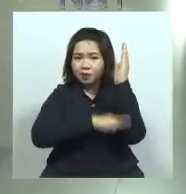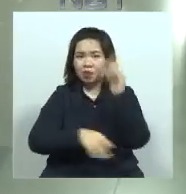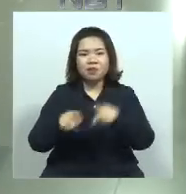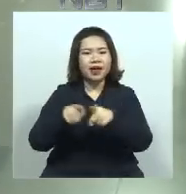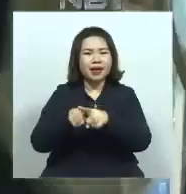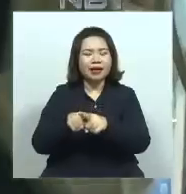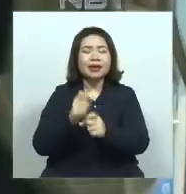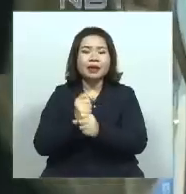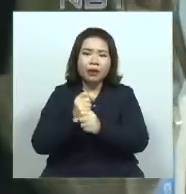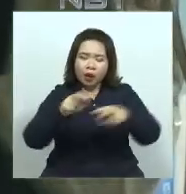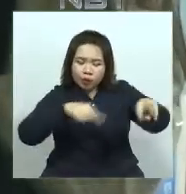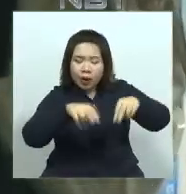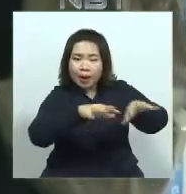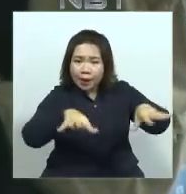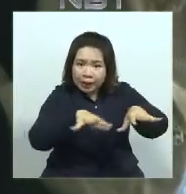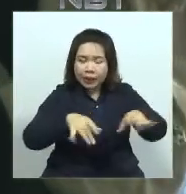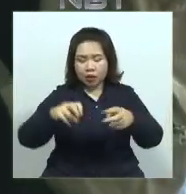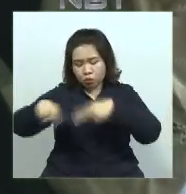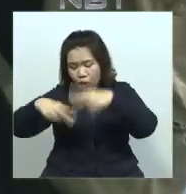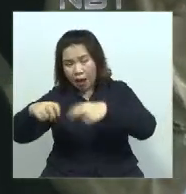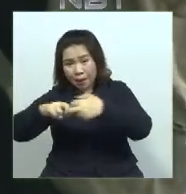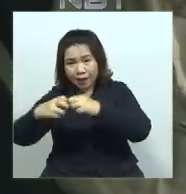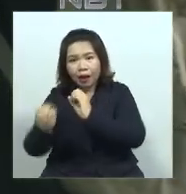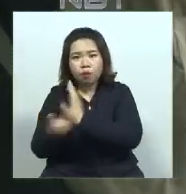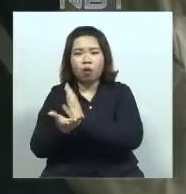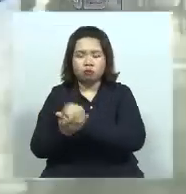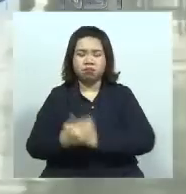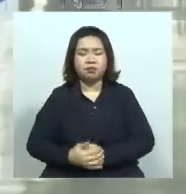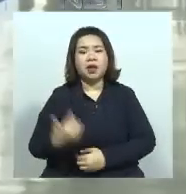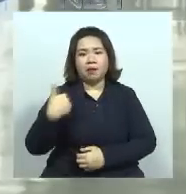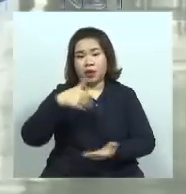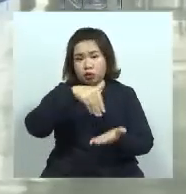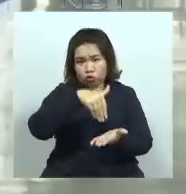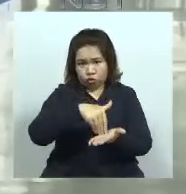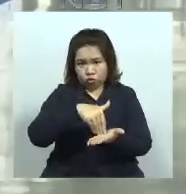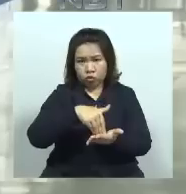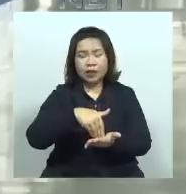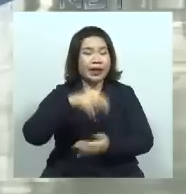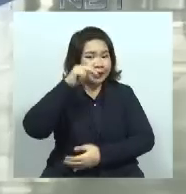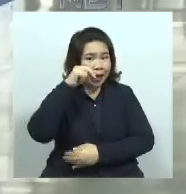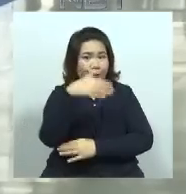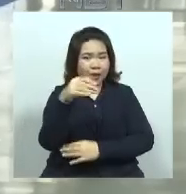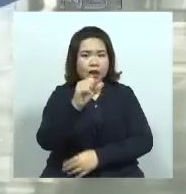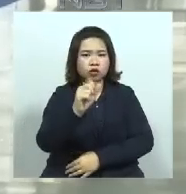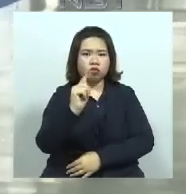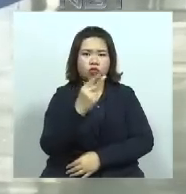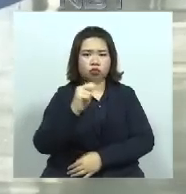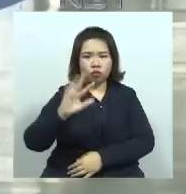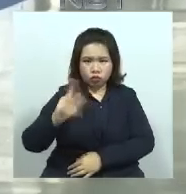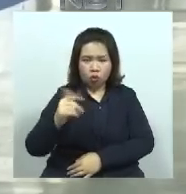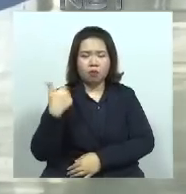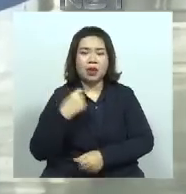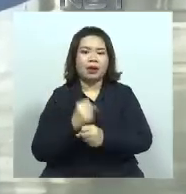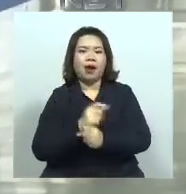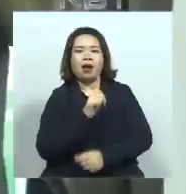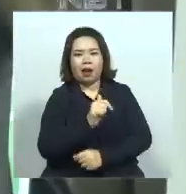ะปกติและสภาวะวิกฤตทั้งหมด3ศูนย์ปฏิบัติการประกอบด้วยศูนย์อำนวยการน้ำแห่งชาติของสทนช.ซึ่งเป็นหน่วยงานหลัก